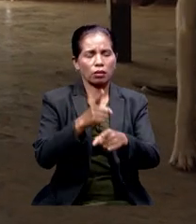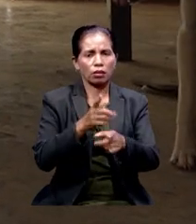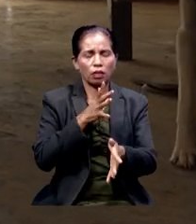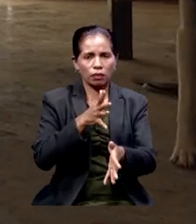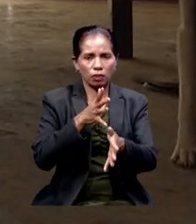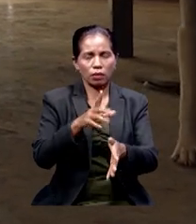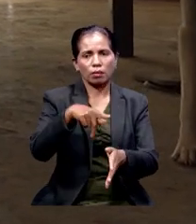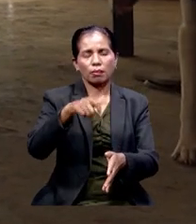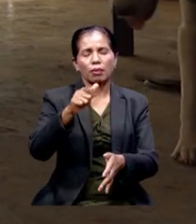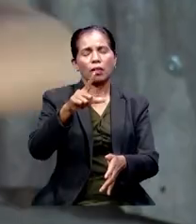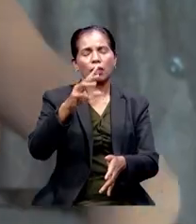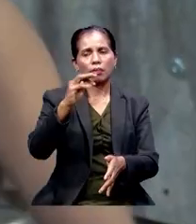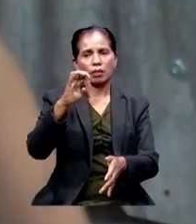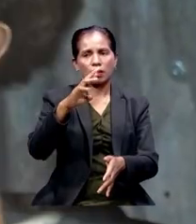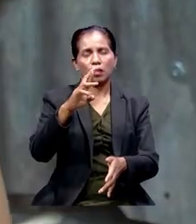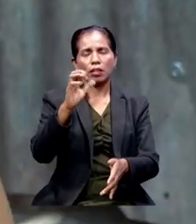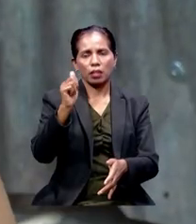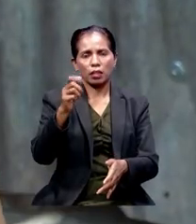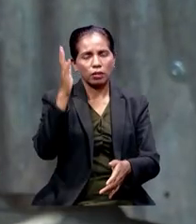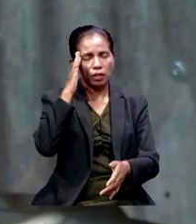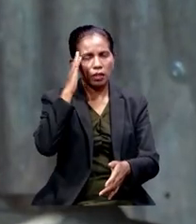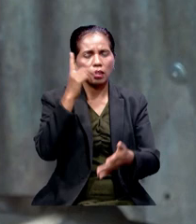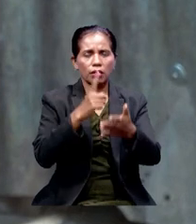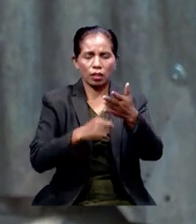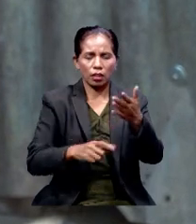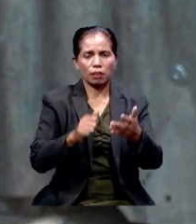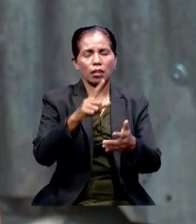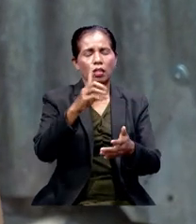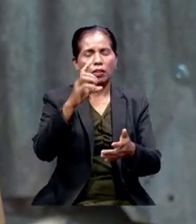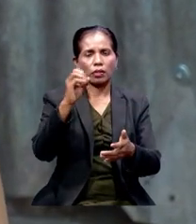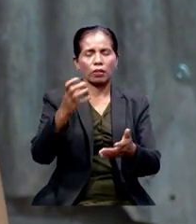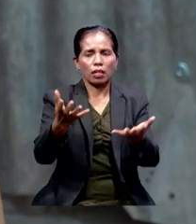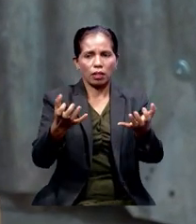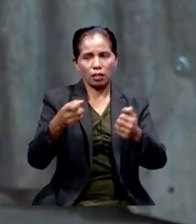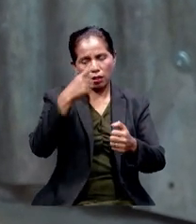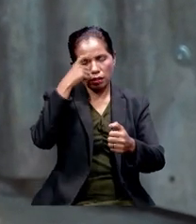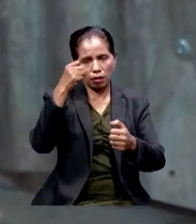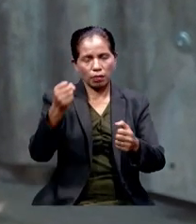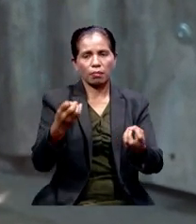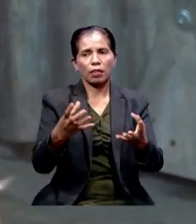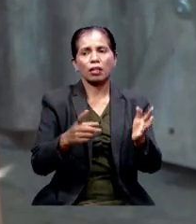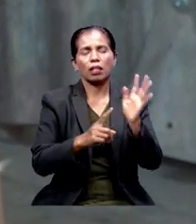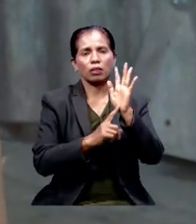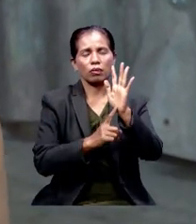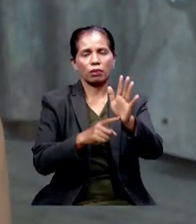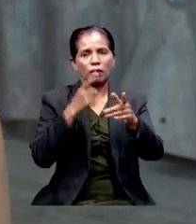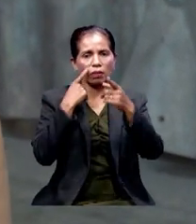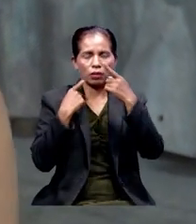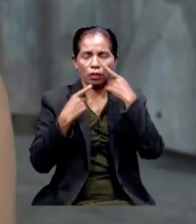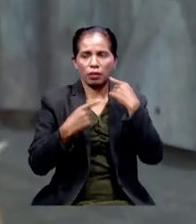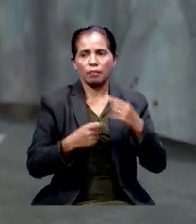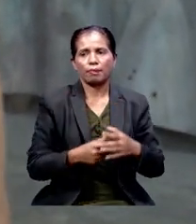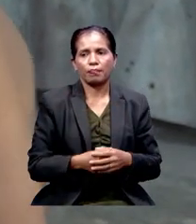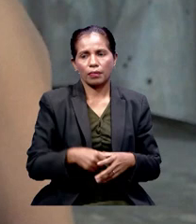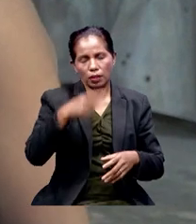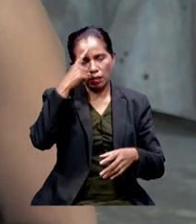Palmira Benavides atau hatene saida mak aldo hakarak tanpa barak liu aldo hato hotanis. Taman lori